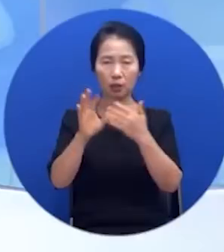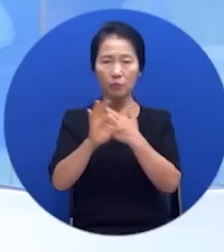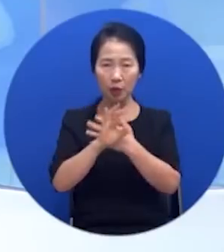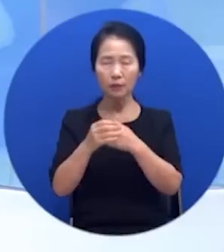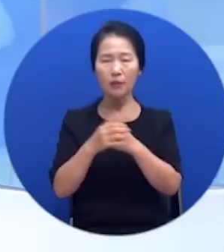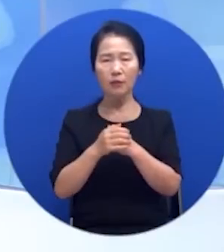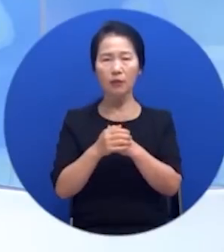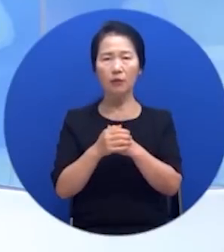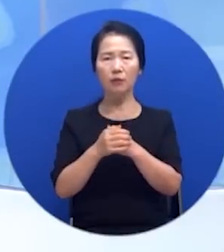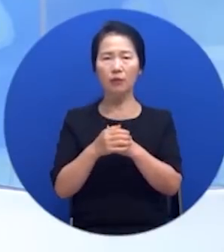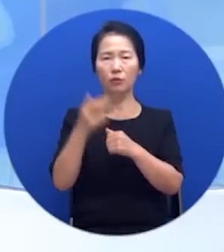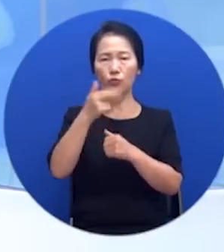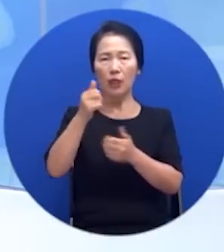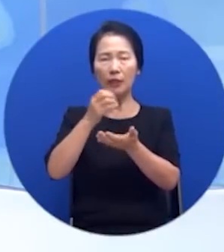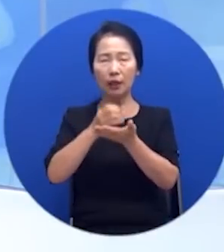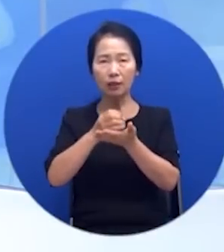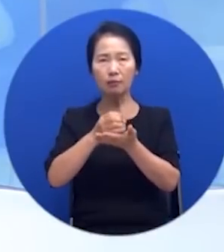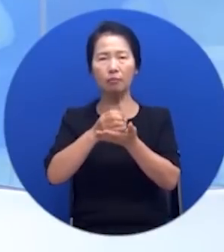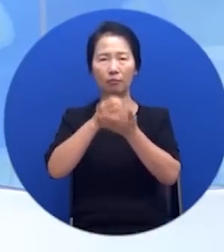잔을 마시겠습니다.